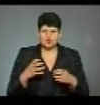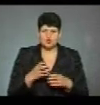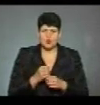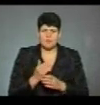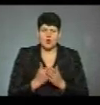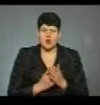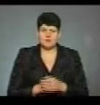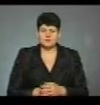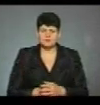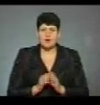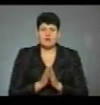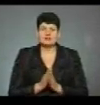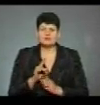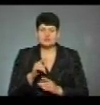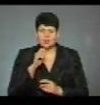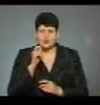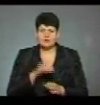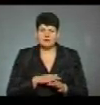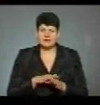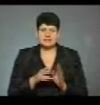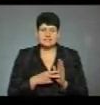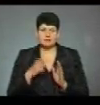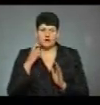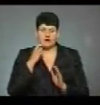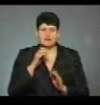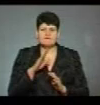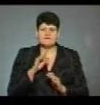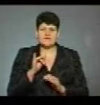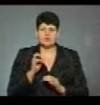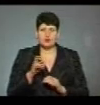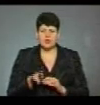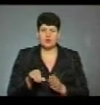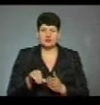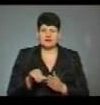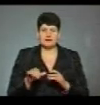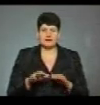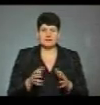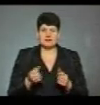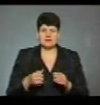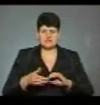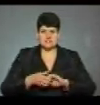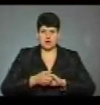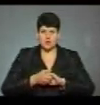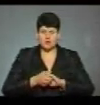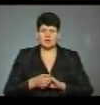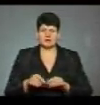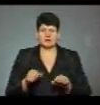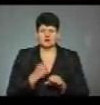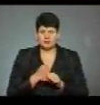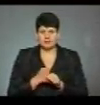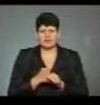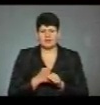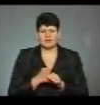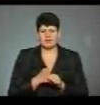програму. Молитву за Україну виконала саморічна Вікторія Стрекоз. Учасники акції взялись за руки, таким чином утворили